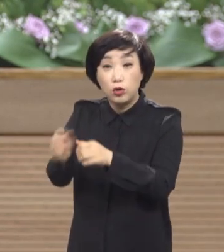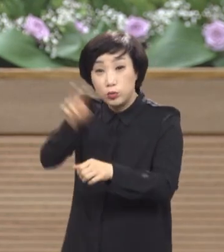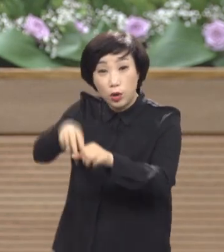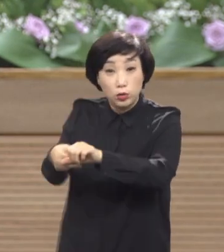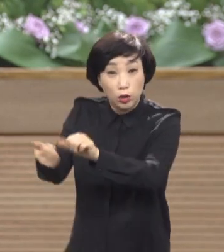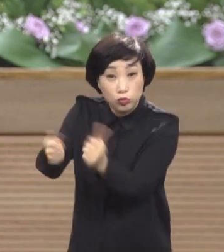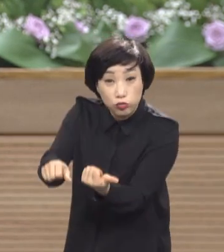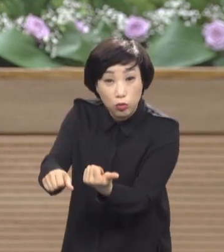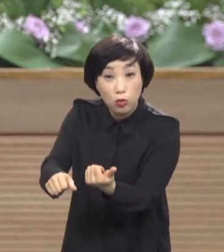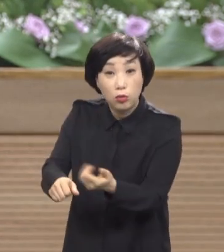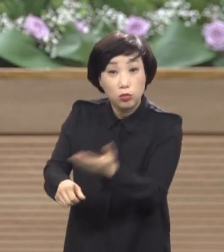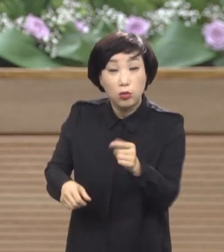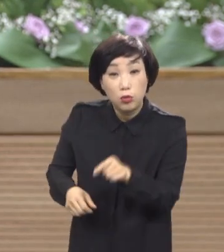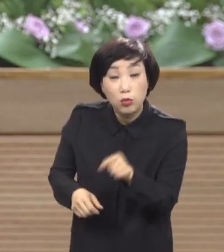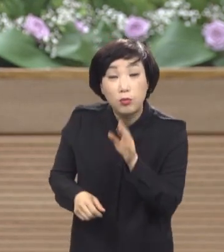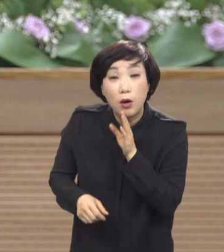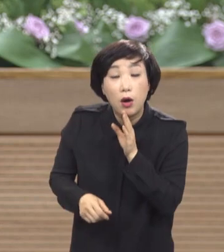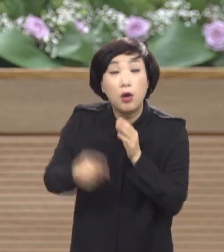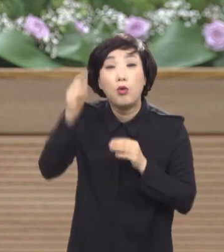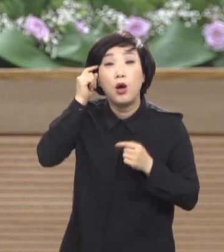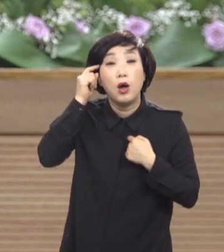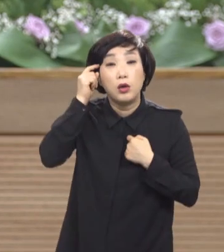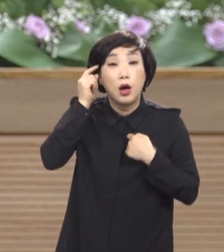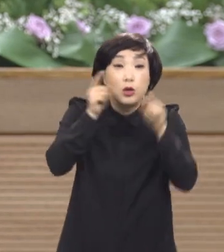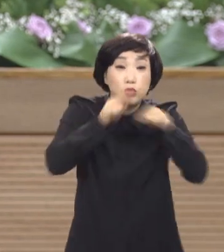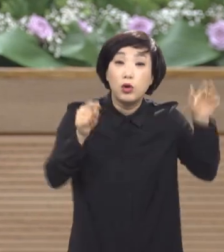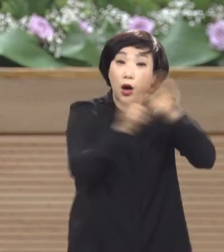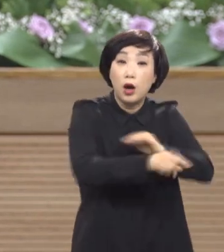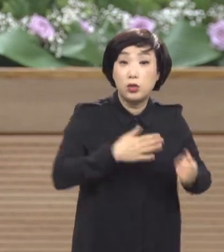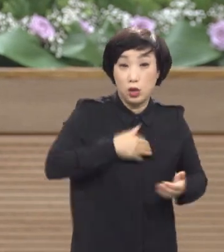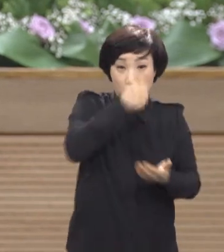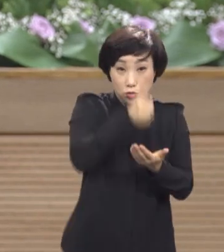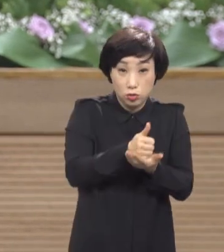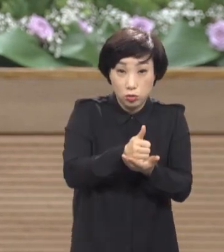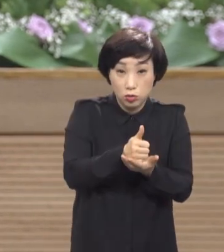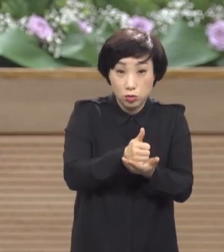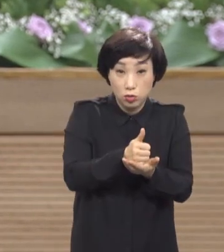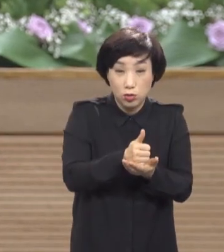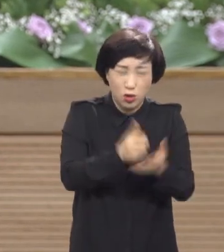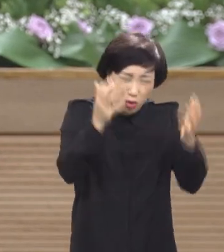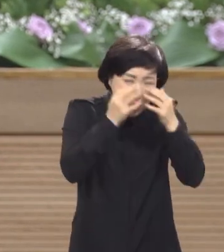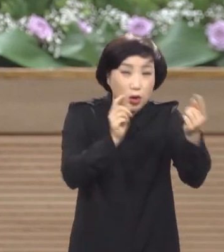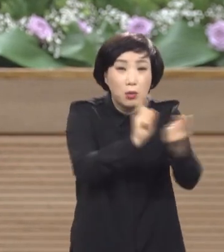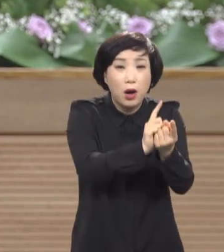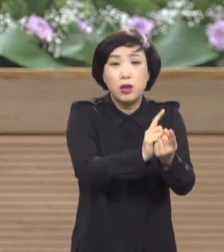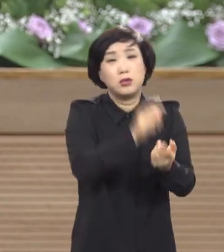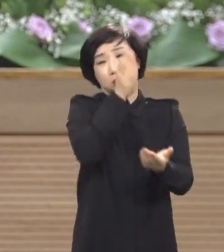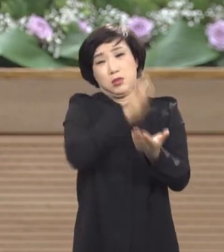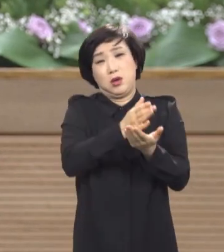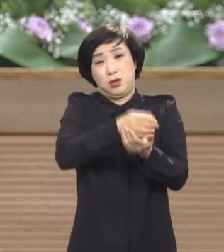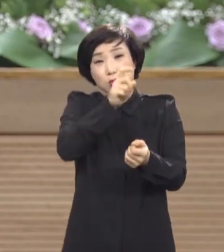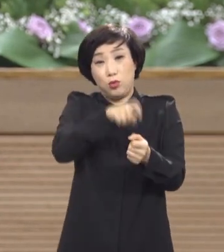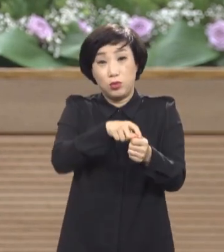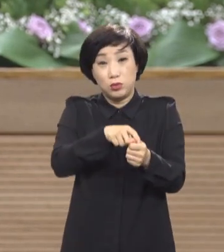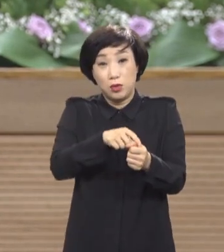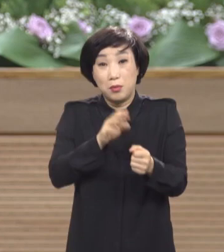아닌데 나 지옥갈 죄 고통당하지 말라고